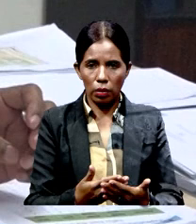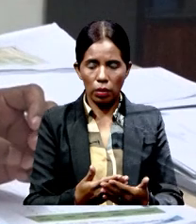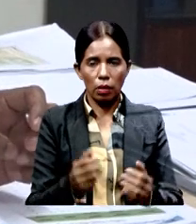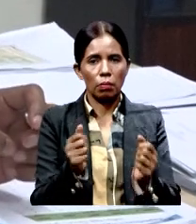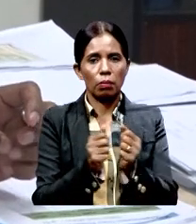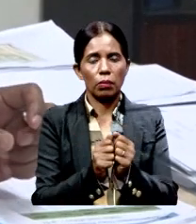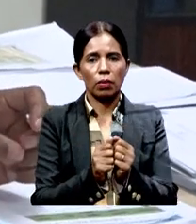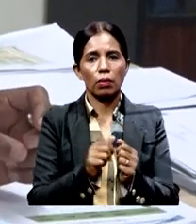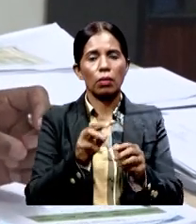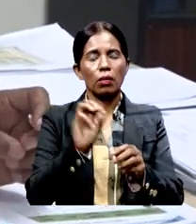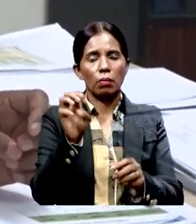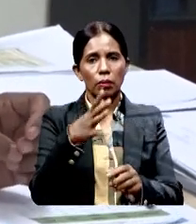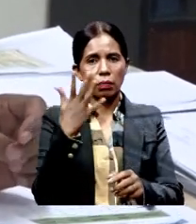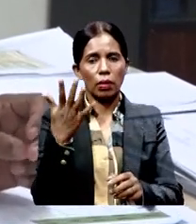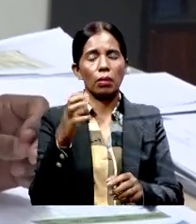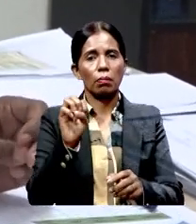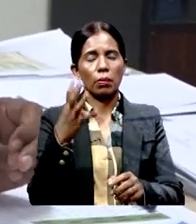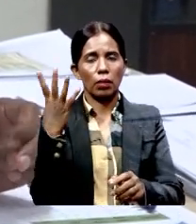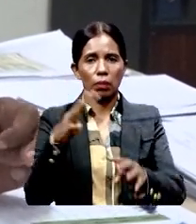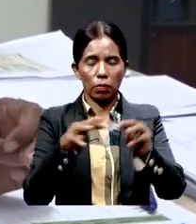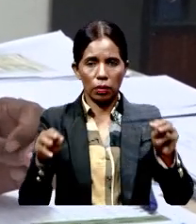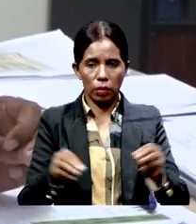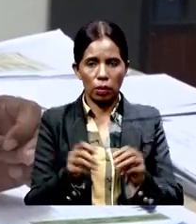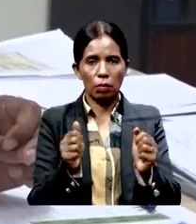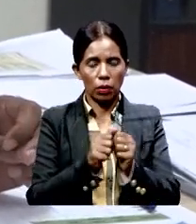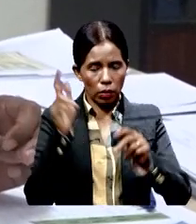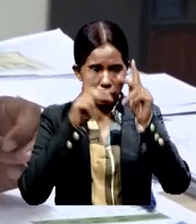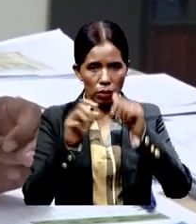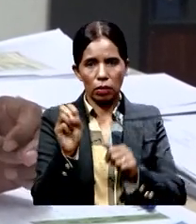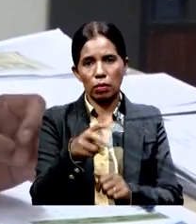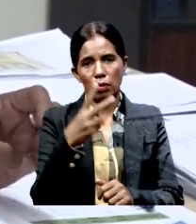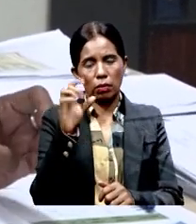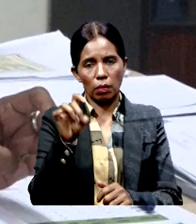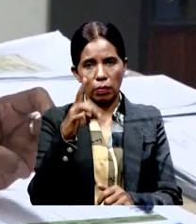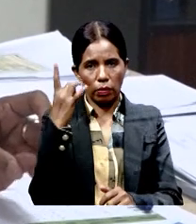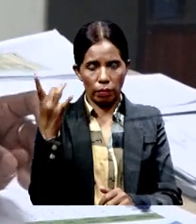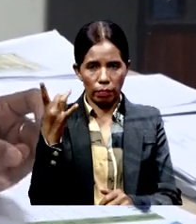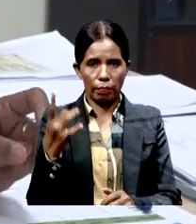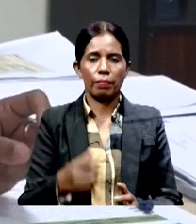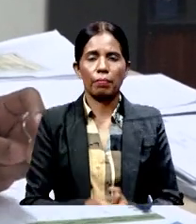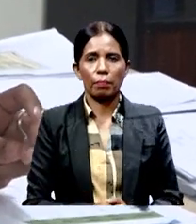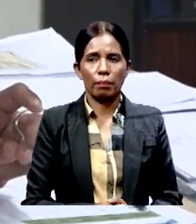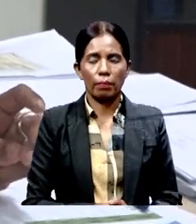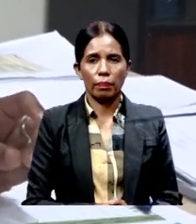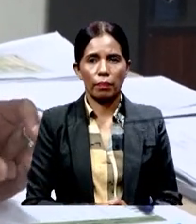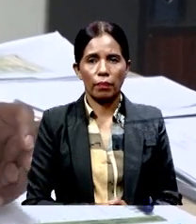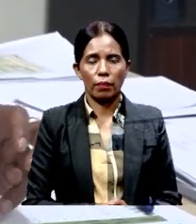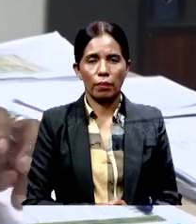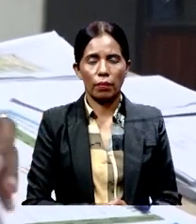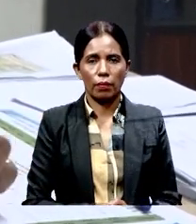municípios, hamutu que caso sanu resinwalu. Ia caso sanu resinwalu ne